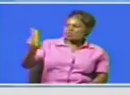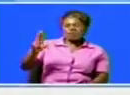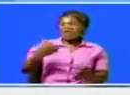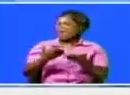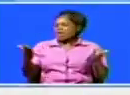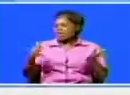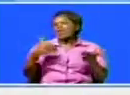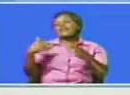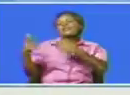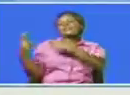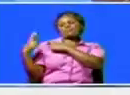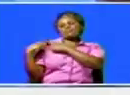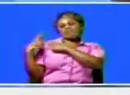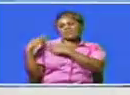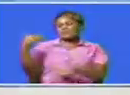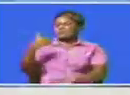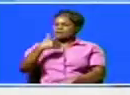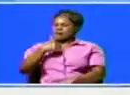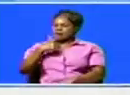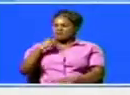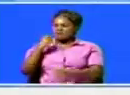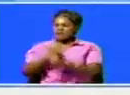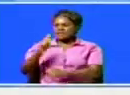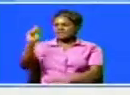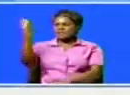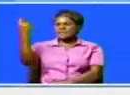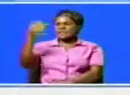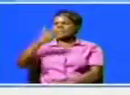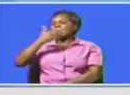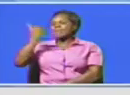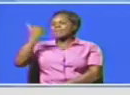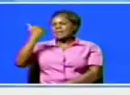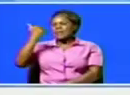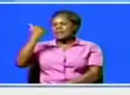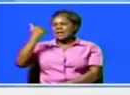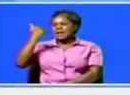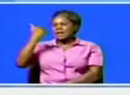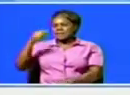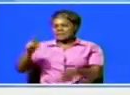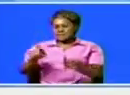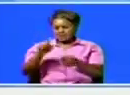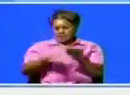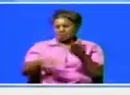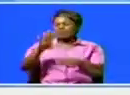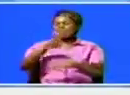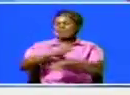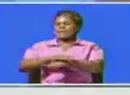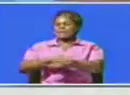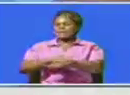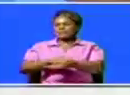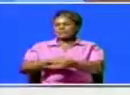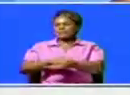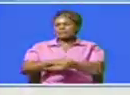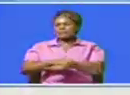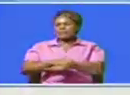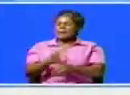nani. Uko na jukumu la kufanya Kenya ikuwe nzuri kando na ulivyoipata. Uwe